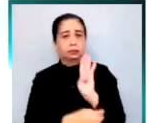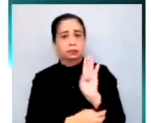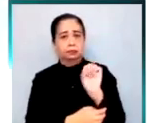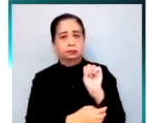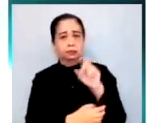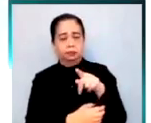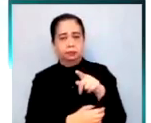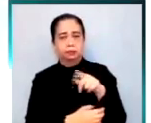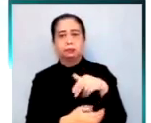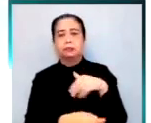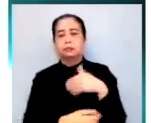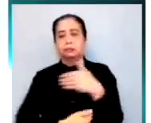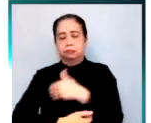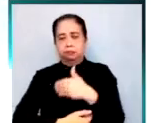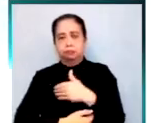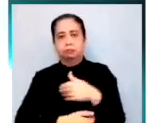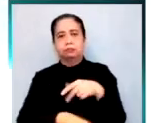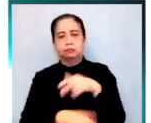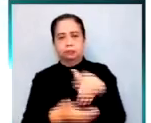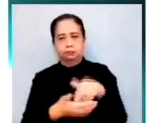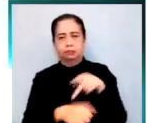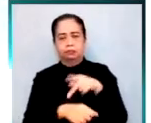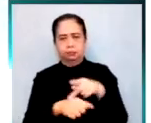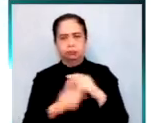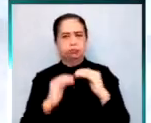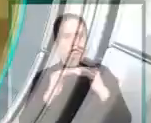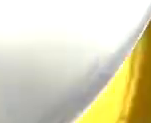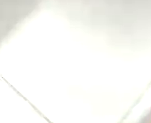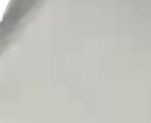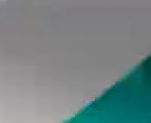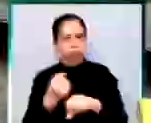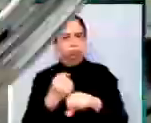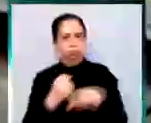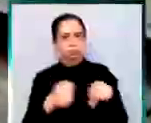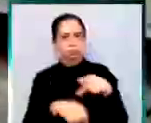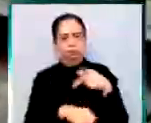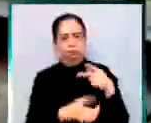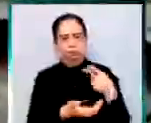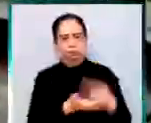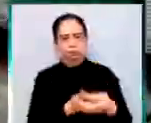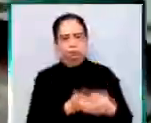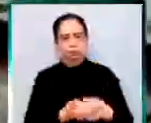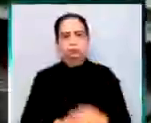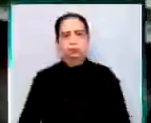Pilipinas, stable pa rin ang piso. May report si Sandra Aguinaldo.